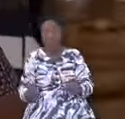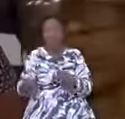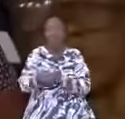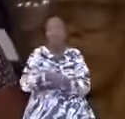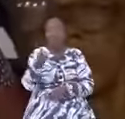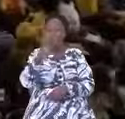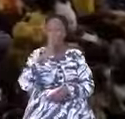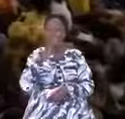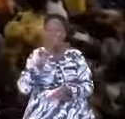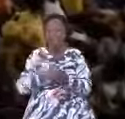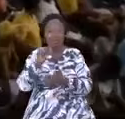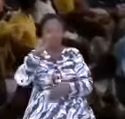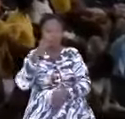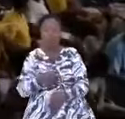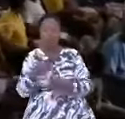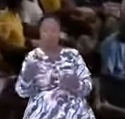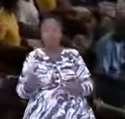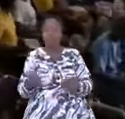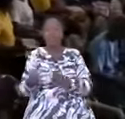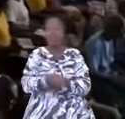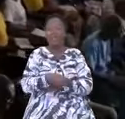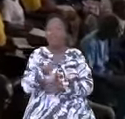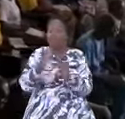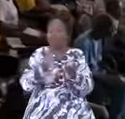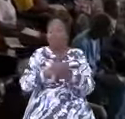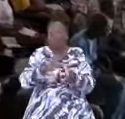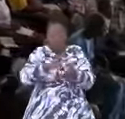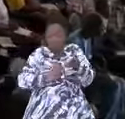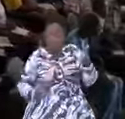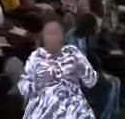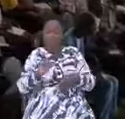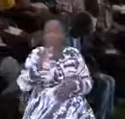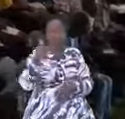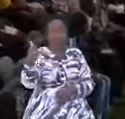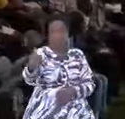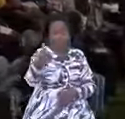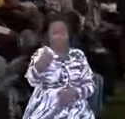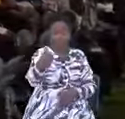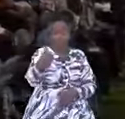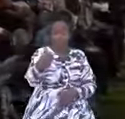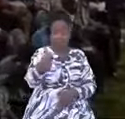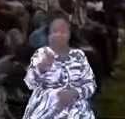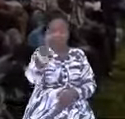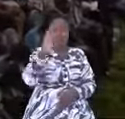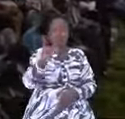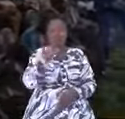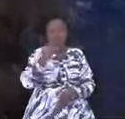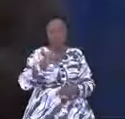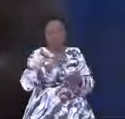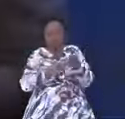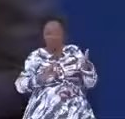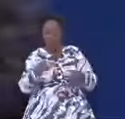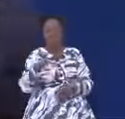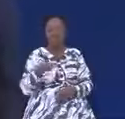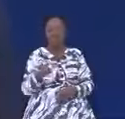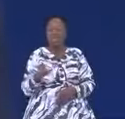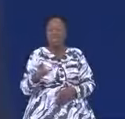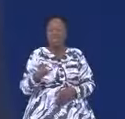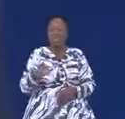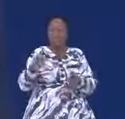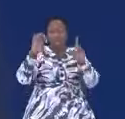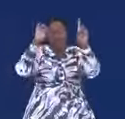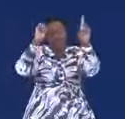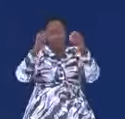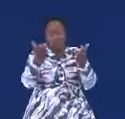si tu ne t'es exclut pas je ne veux pas tu exclure il veut que tout le monde vienne